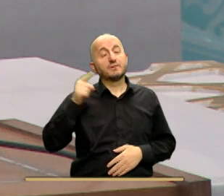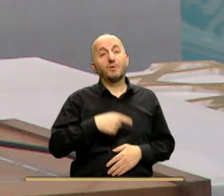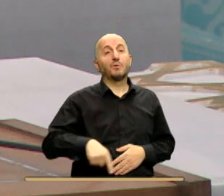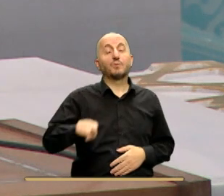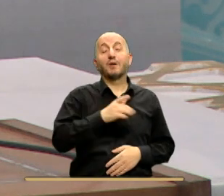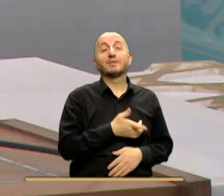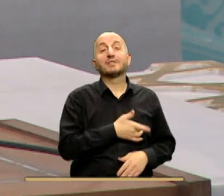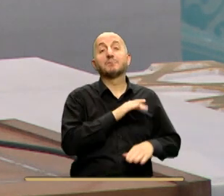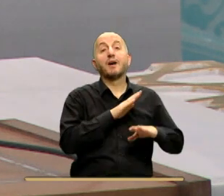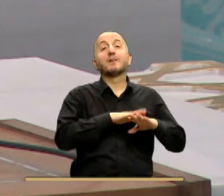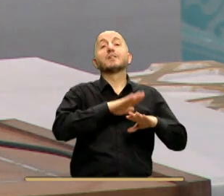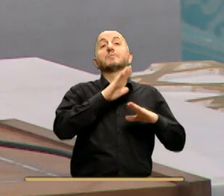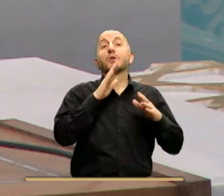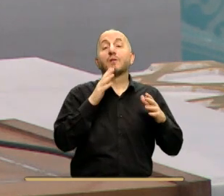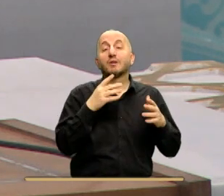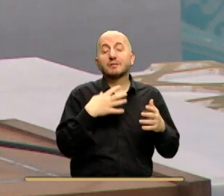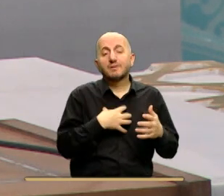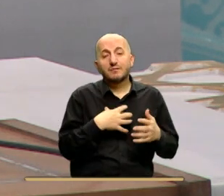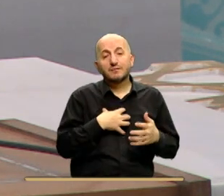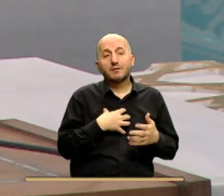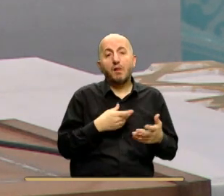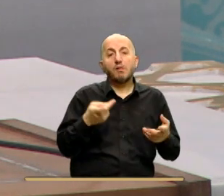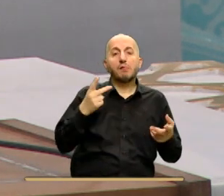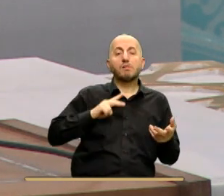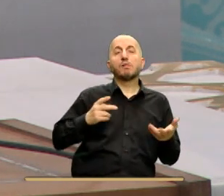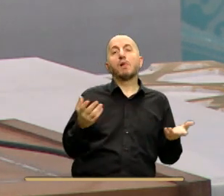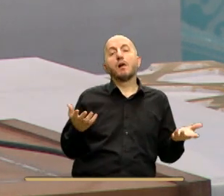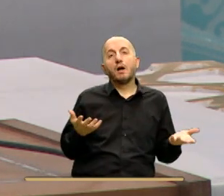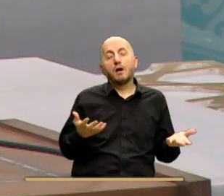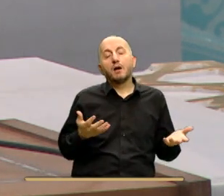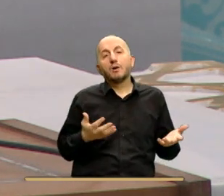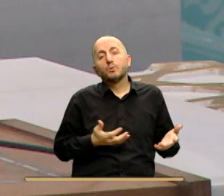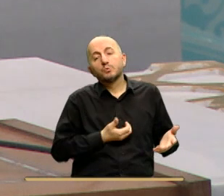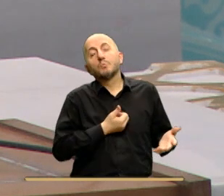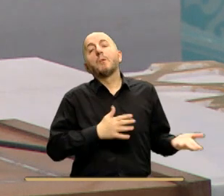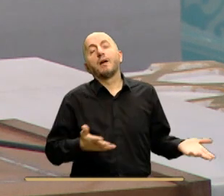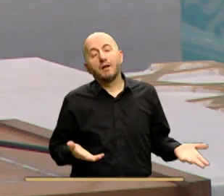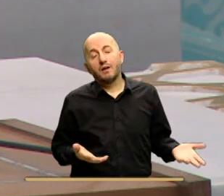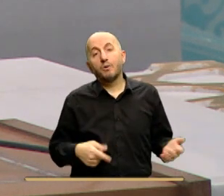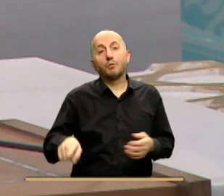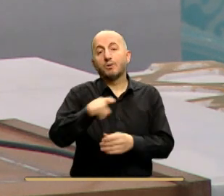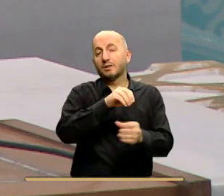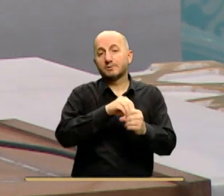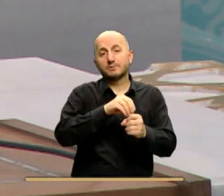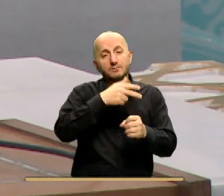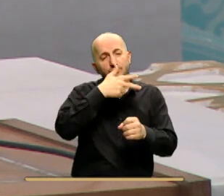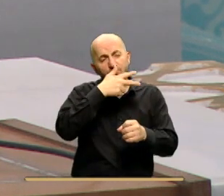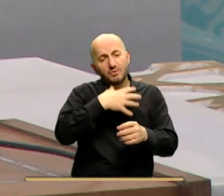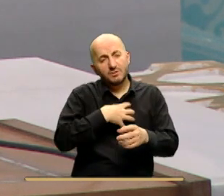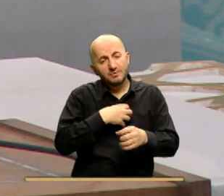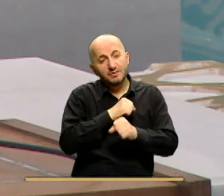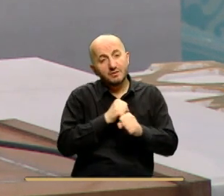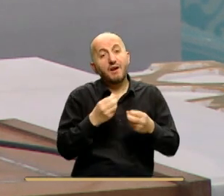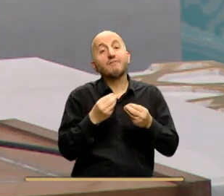onlar iman etmiyorlar diye neredeyse kendine kıyacaksın. O halde onlar için üzülerek kendini